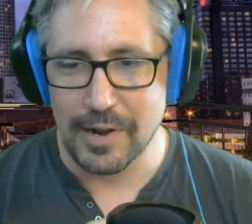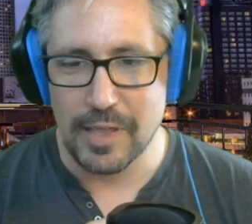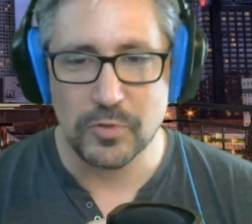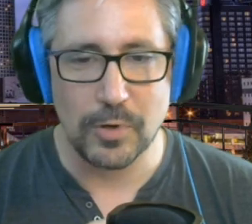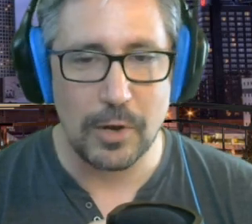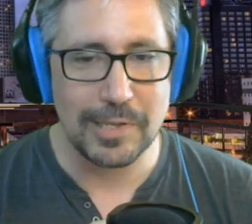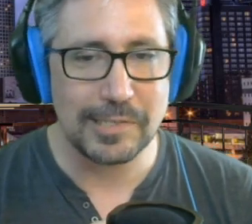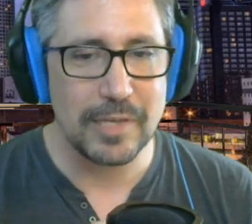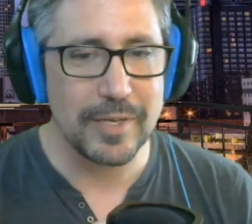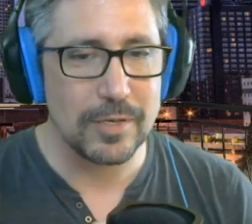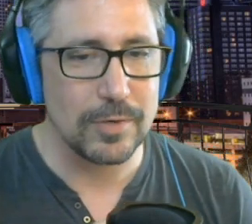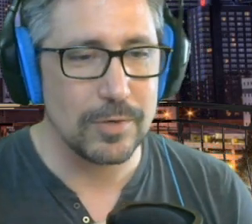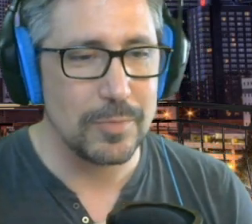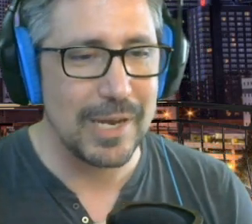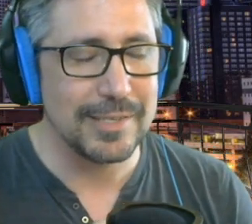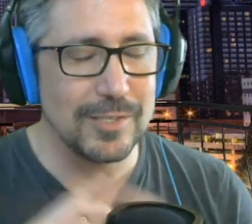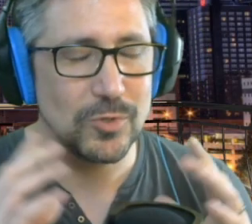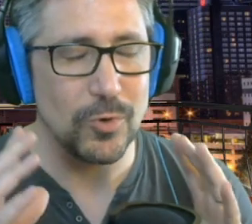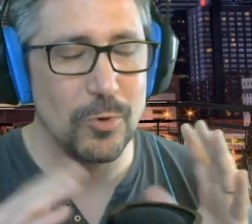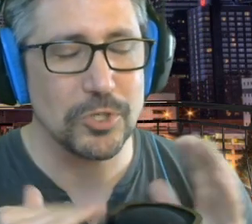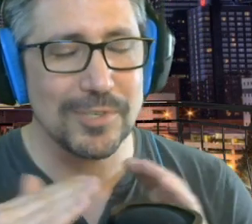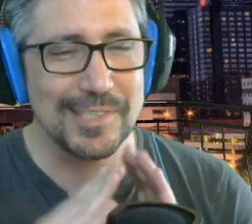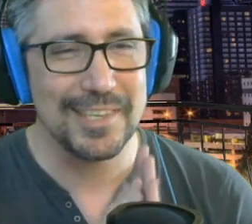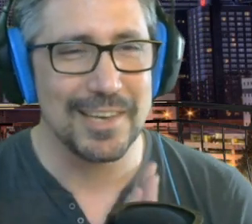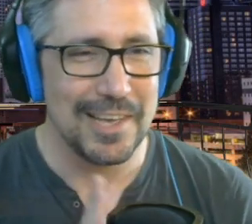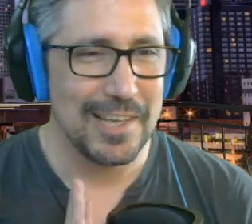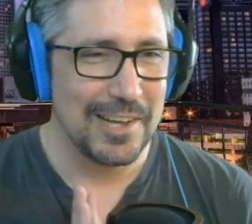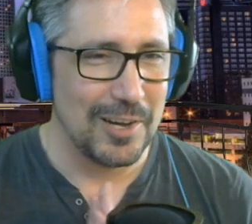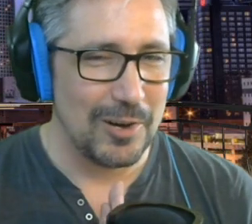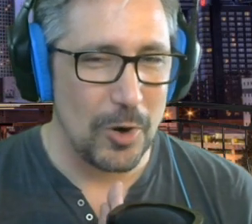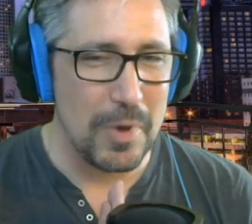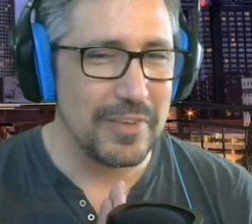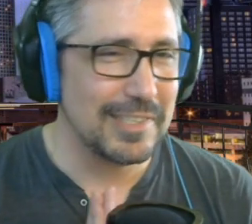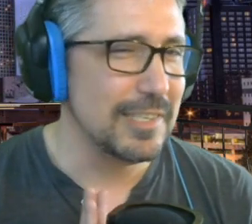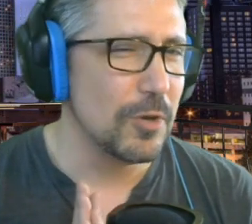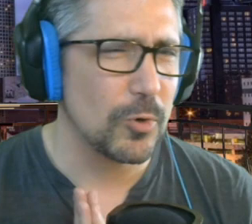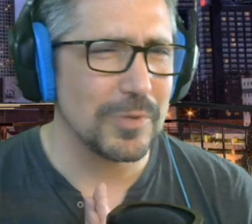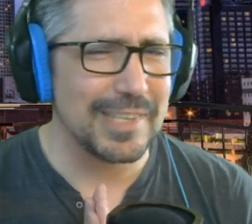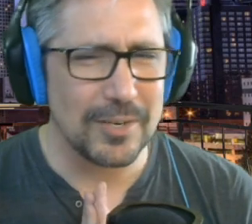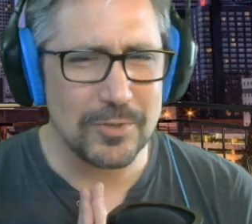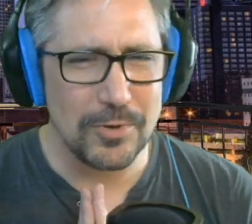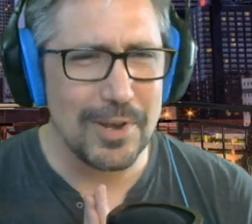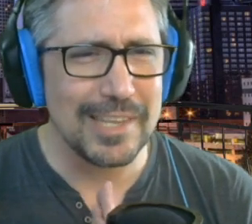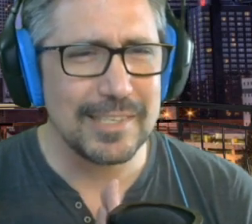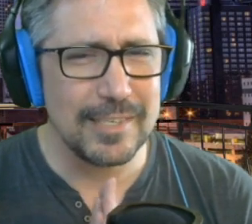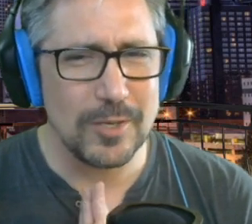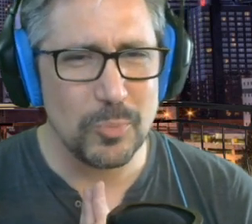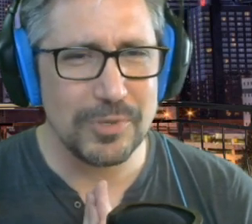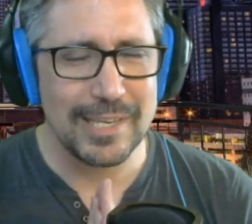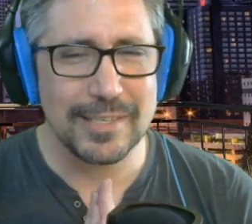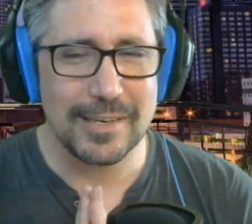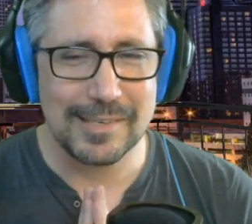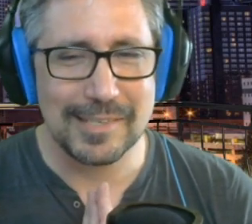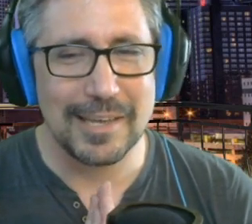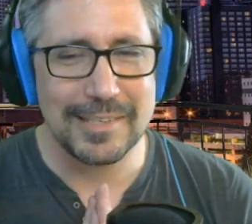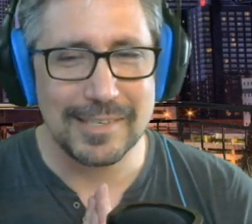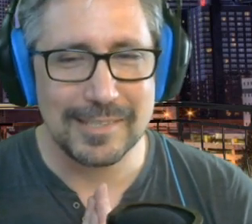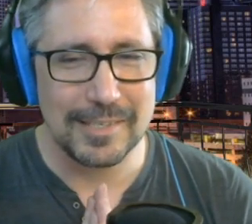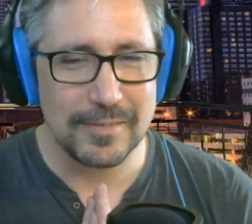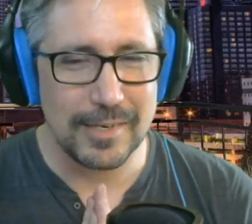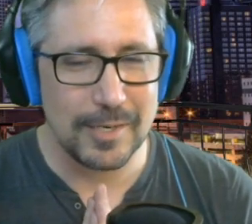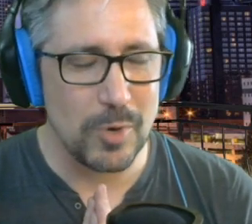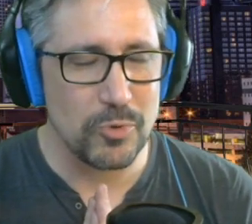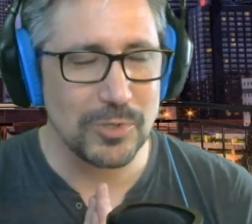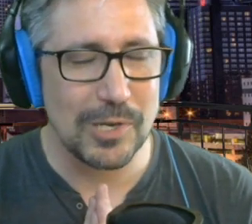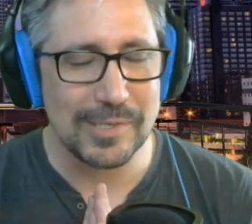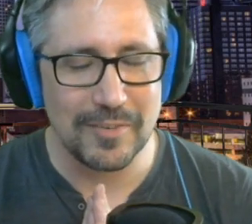On avait fait un live sur la langue des signes avec Mélanie sur le chant signe. On m'avait dit contacte Letty, peut-être qu'elle serait